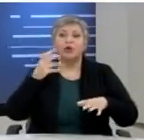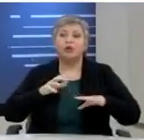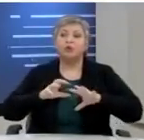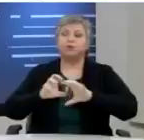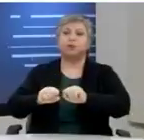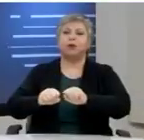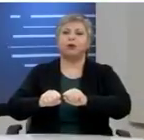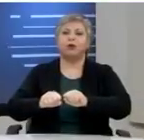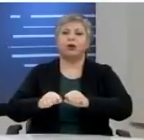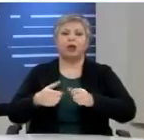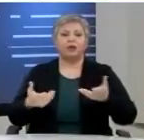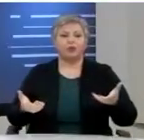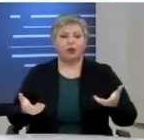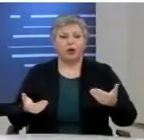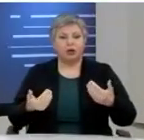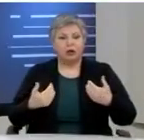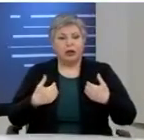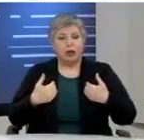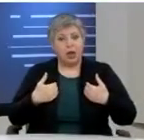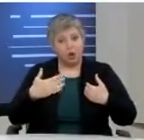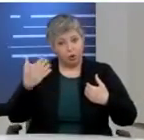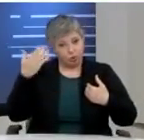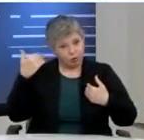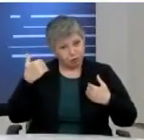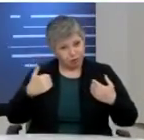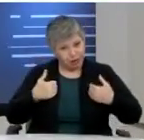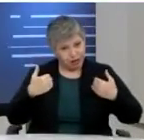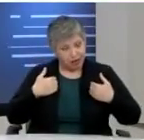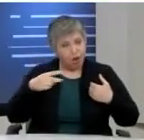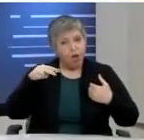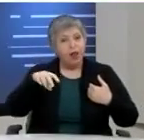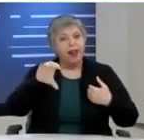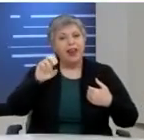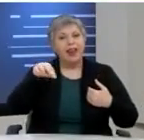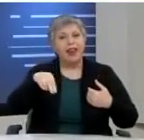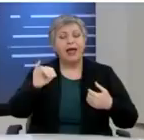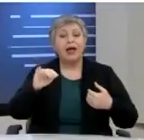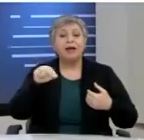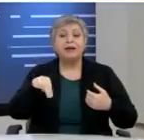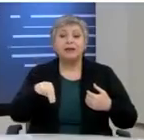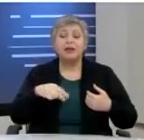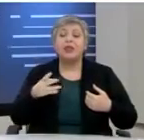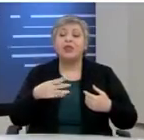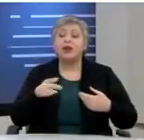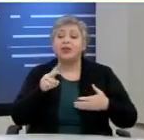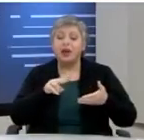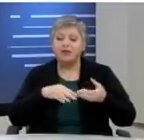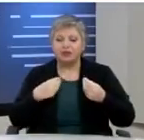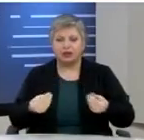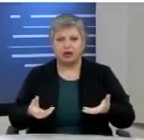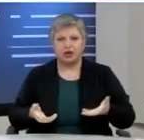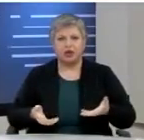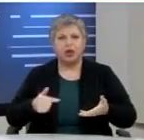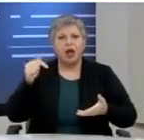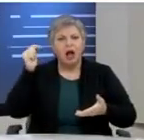Ή εγώ δεν διάβαζα καλά τον Λένιν όταν ήμουν μικρός, ή εσείς κάτι δεν κάνετε καλά. Διότι η αυτοδιάθεση των λαών και των κινημάτων ήταν